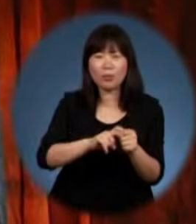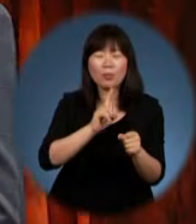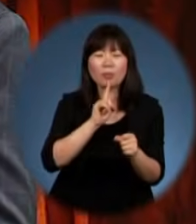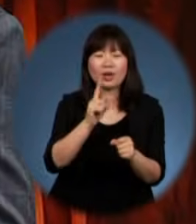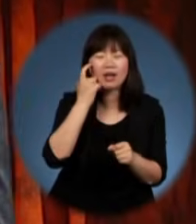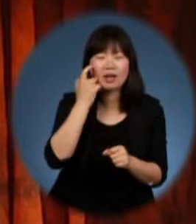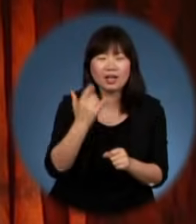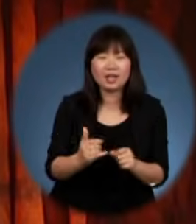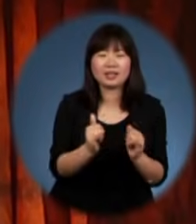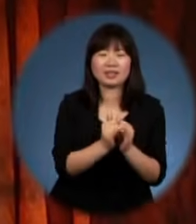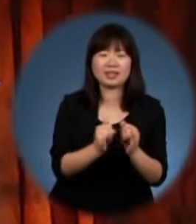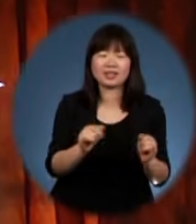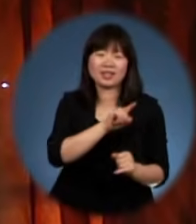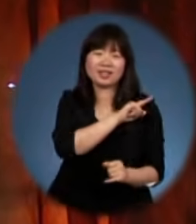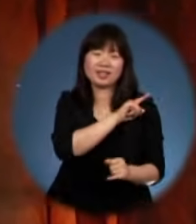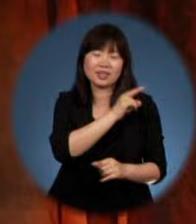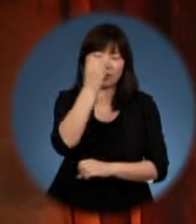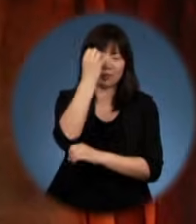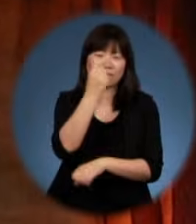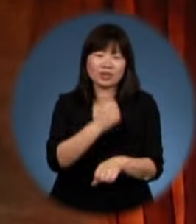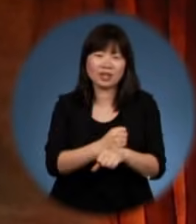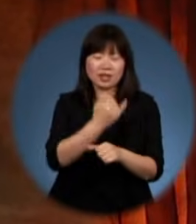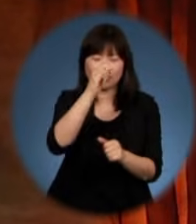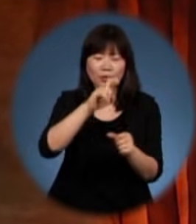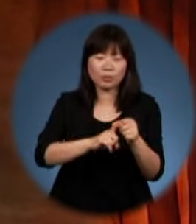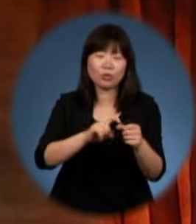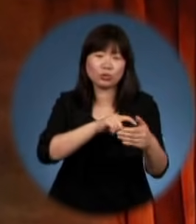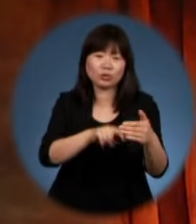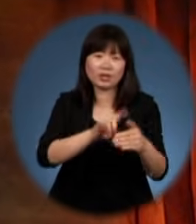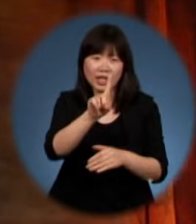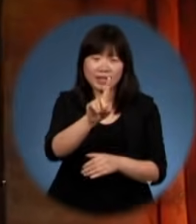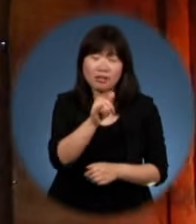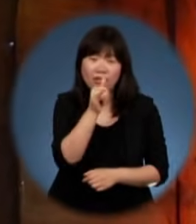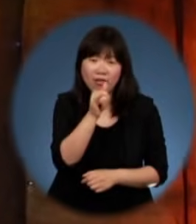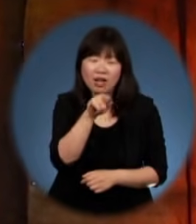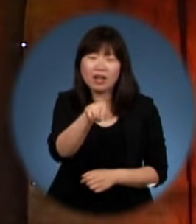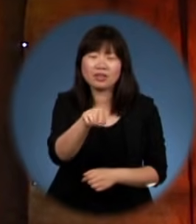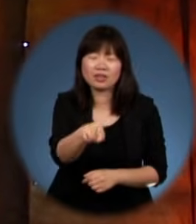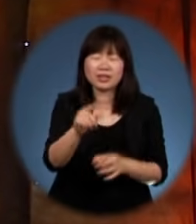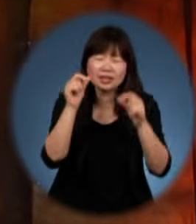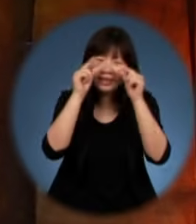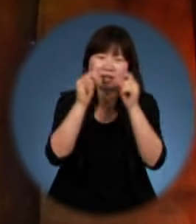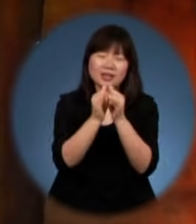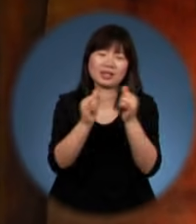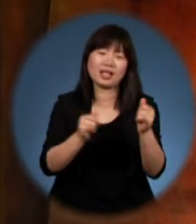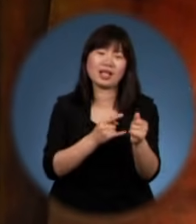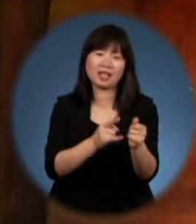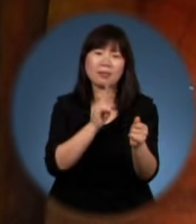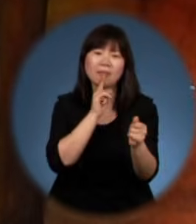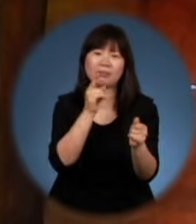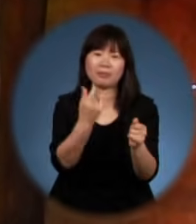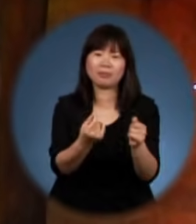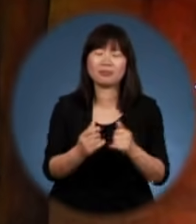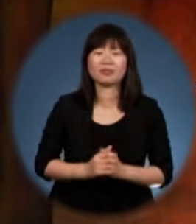사람들이 추구했던 인간의 가장 기본적인 덕목 중의 하나는 이것을 깨닫는 사람입니다